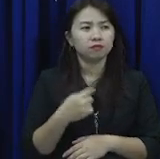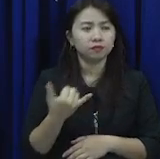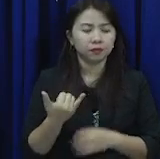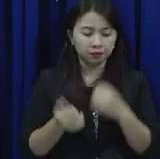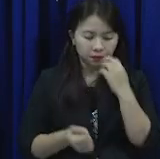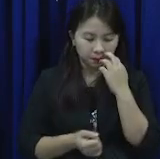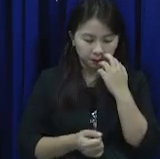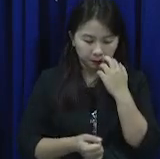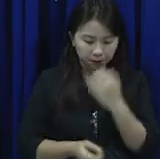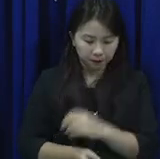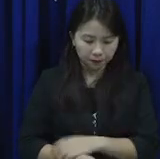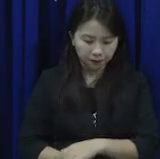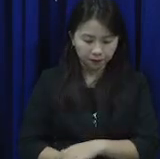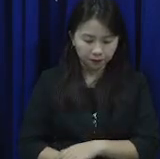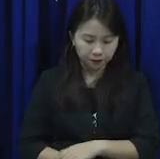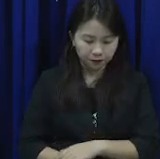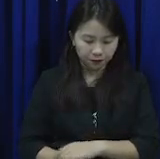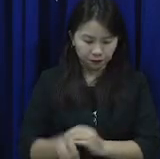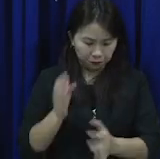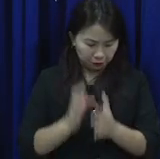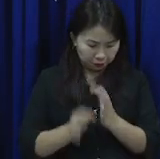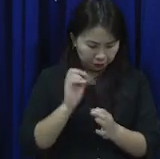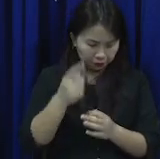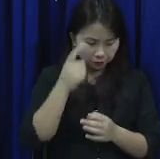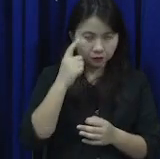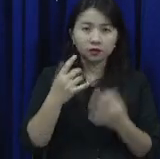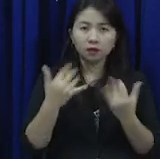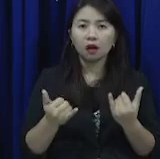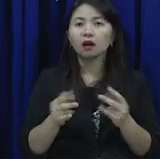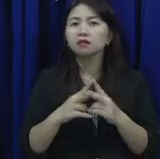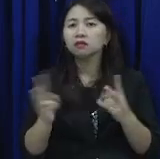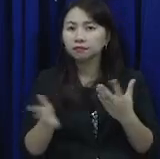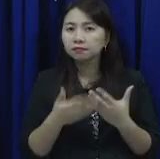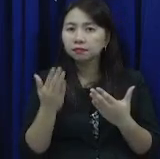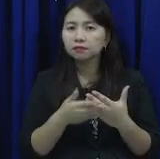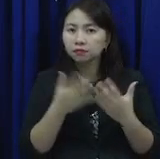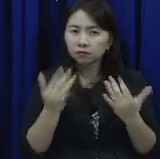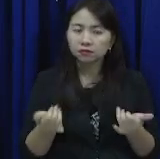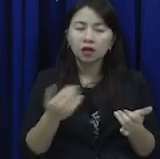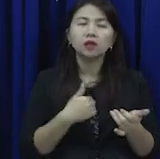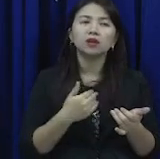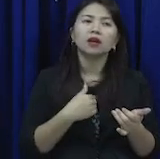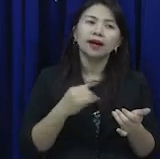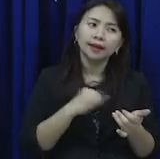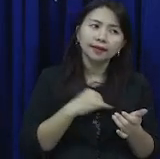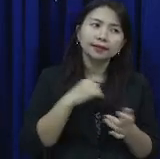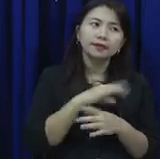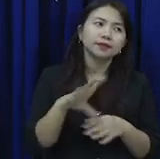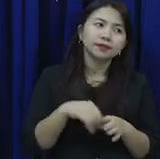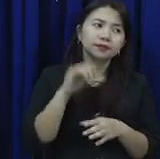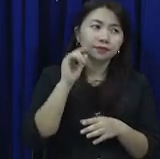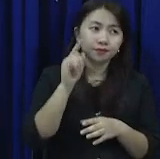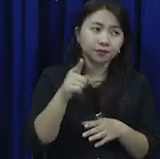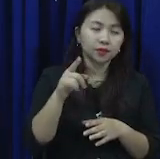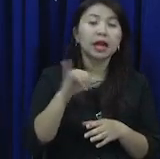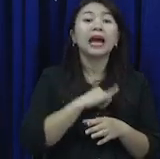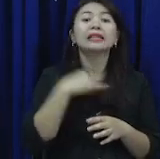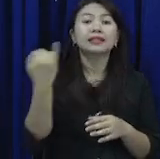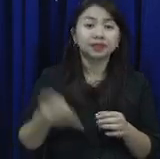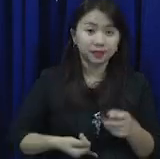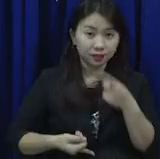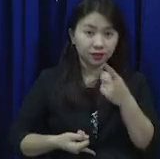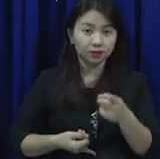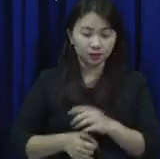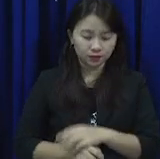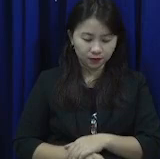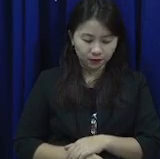akala niyo na Gan Gan lang ang nito I'm inviting you to join me you want this blessing join me